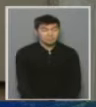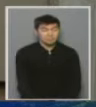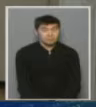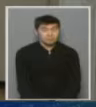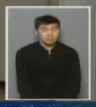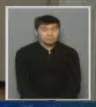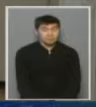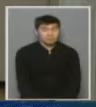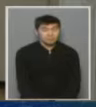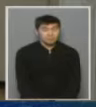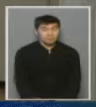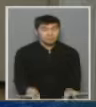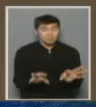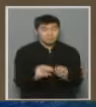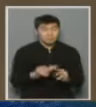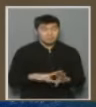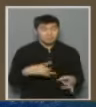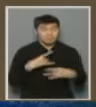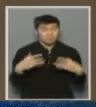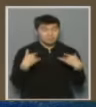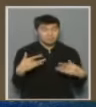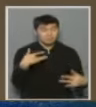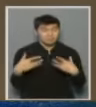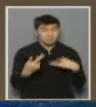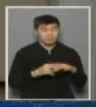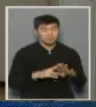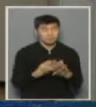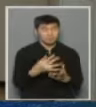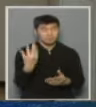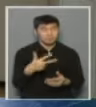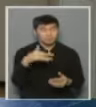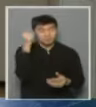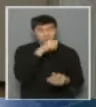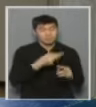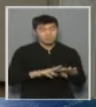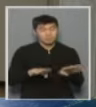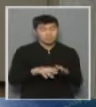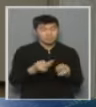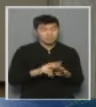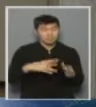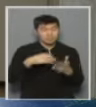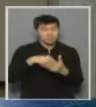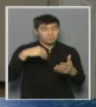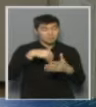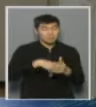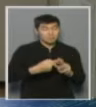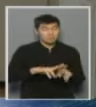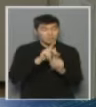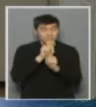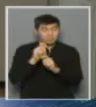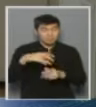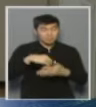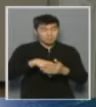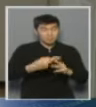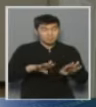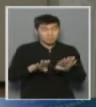я в канун праздника, празднования 30-летия независимости Республики Казахстан. Сегодня я получил благодарственное